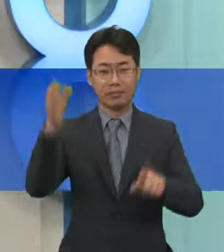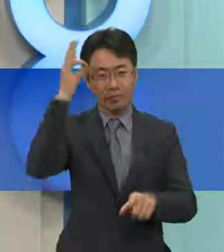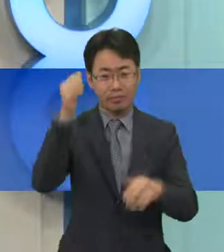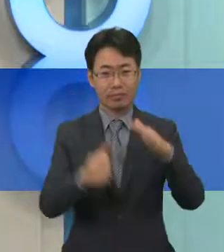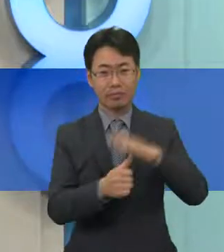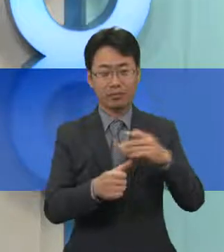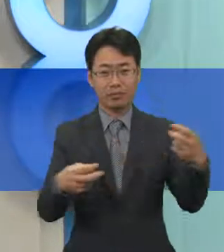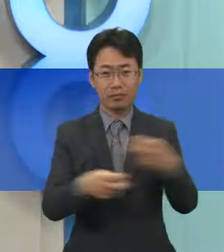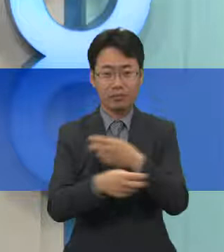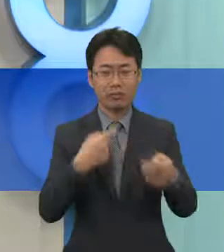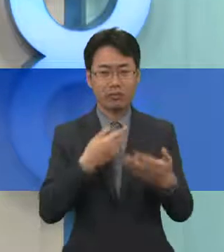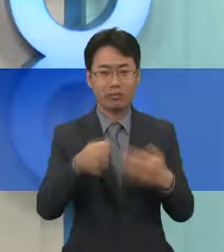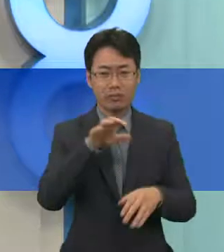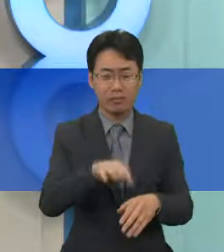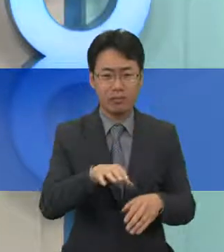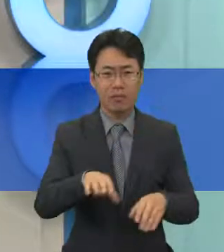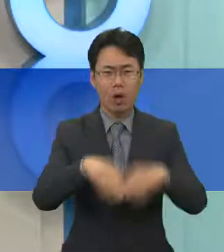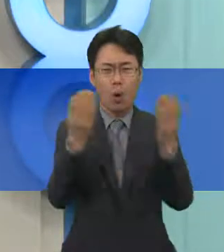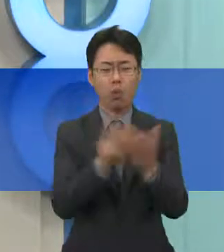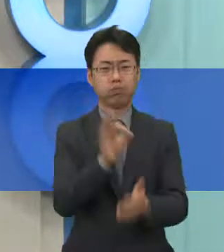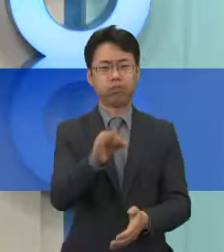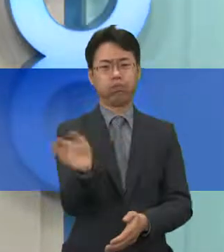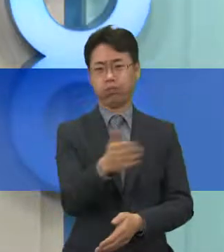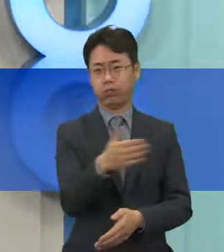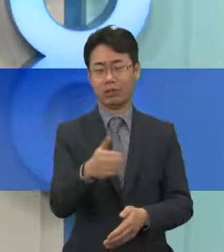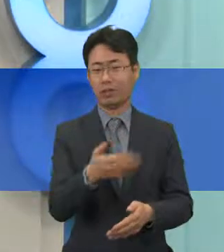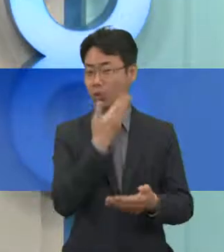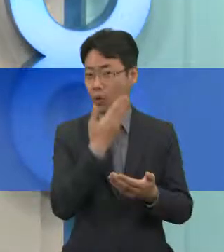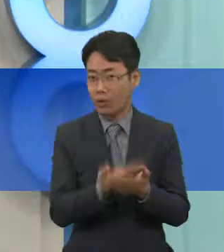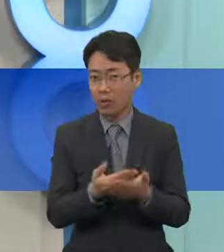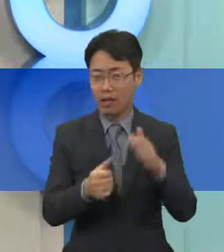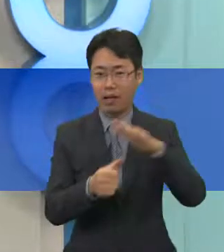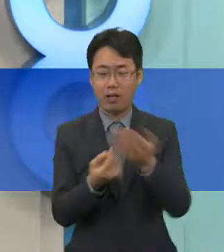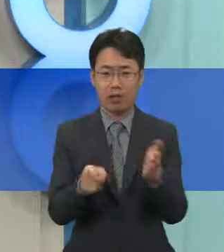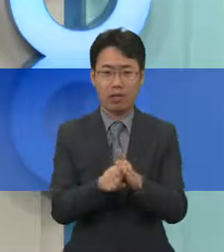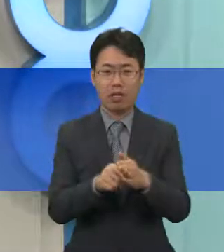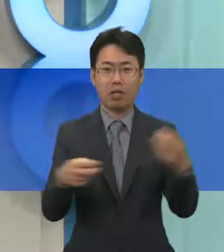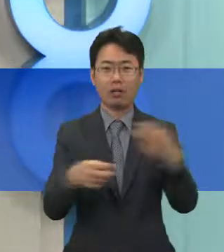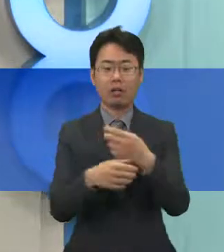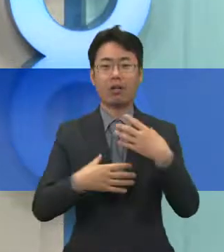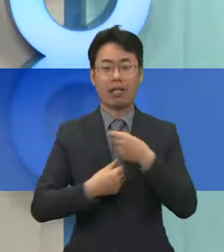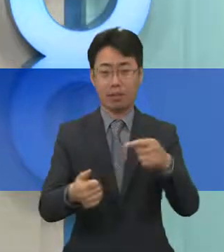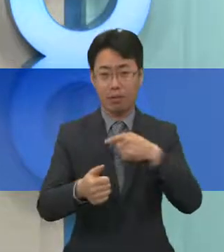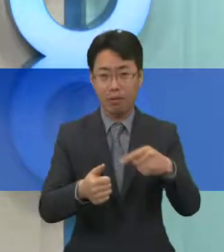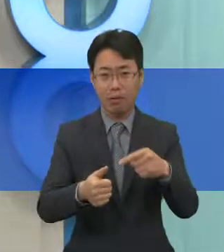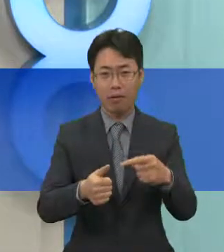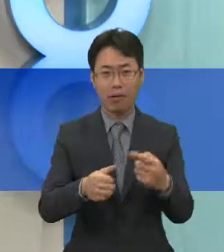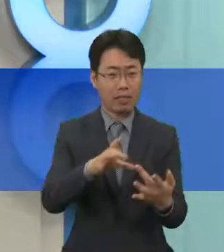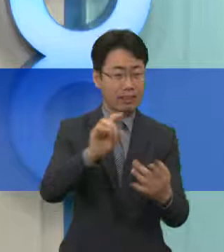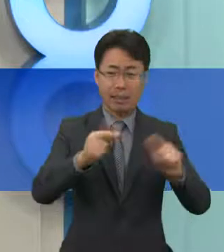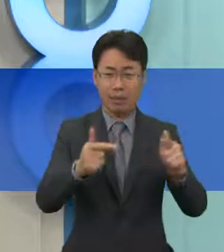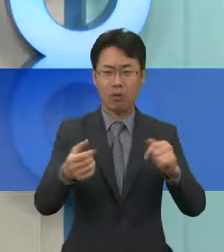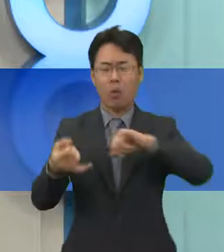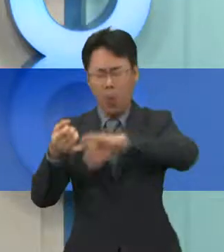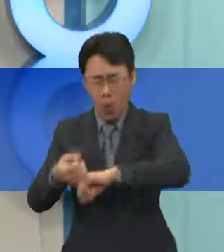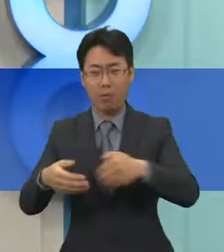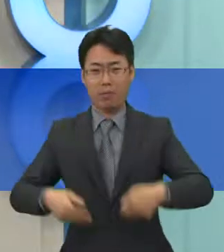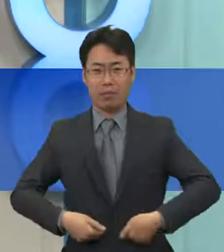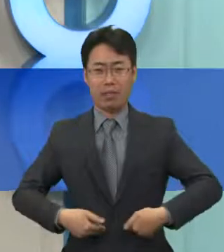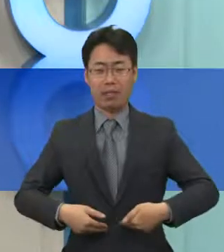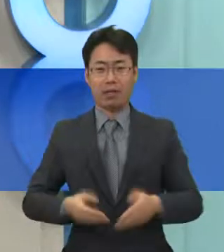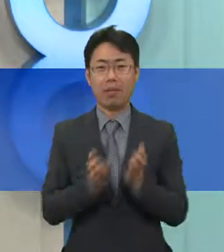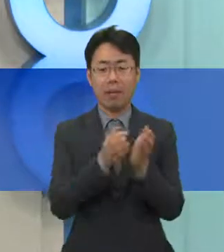올해부터 포항 어린이 교통랜드 이용이 전면 무료화됩니다. 소중한 아이들을 위한 교통안전교육은 선택이 아닌